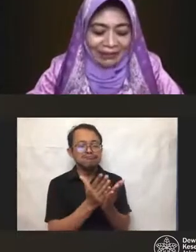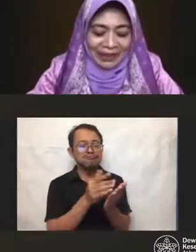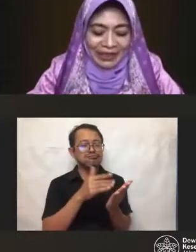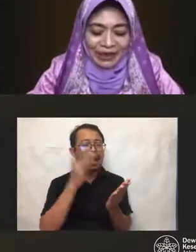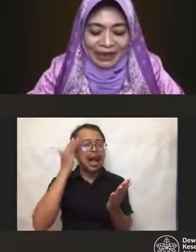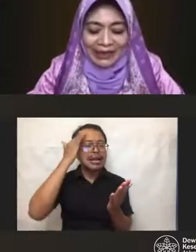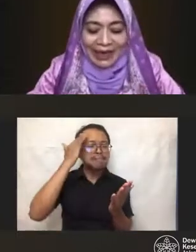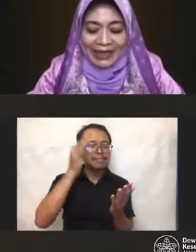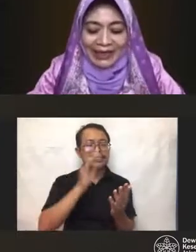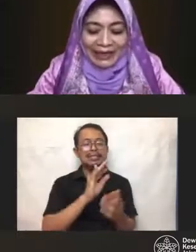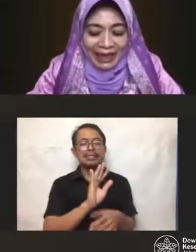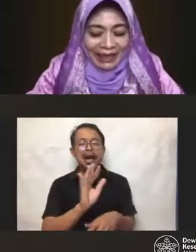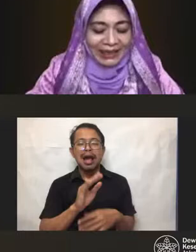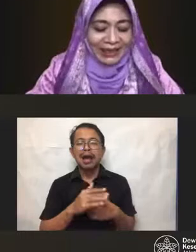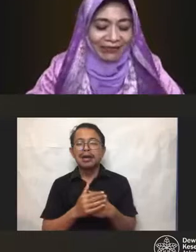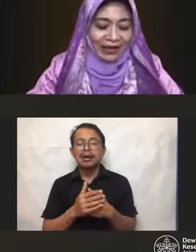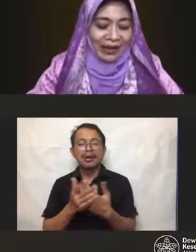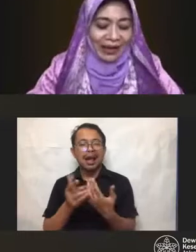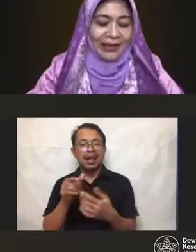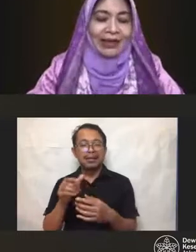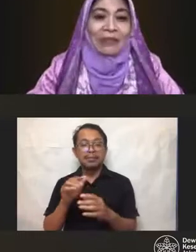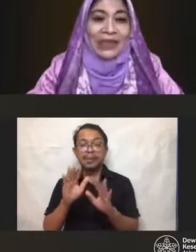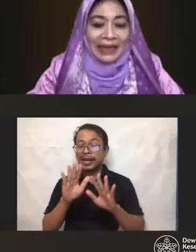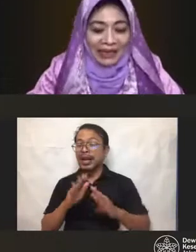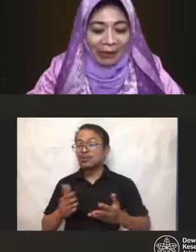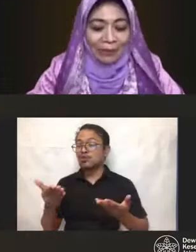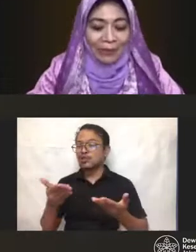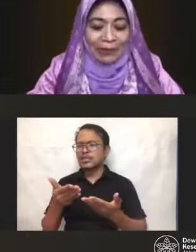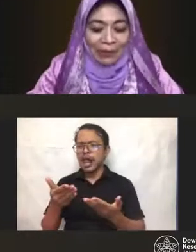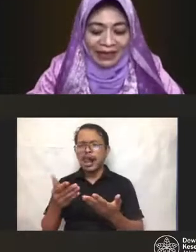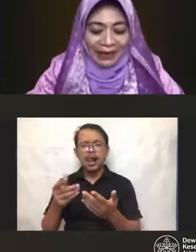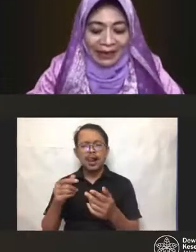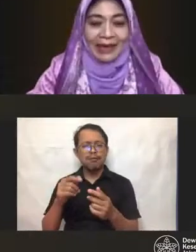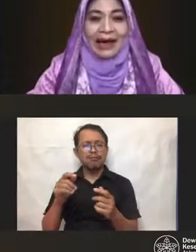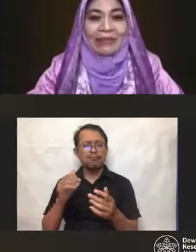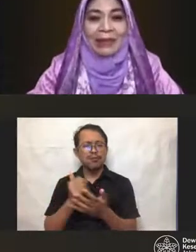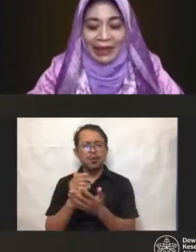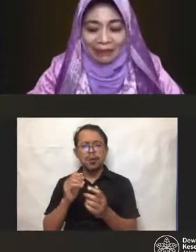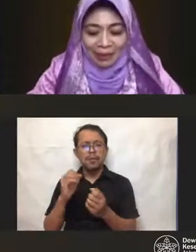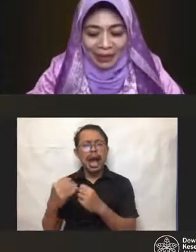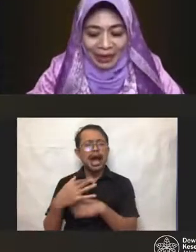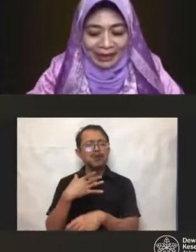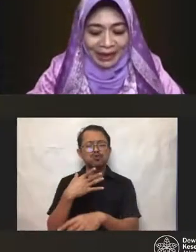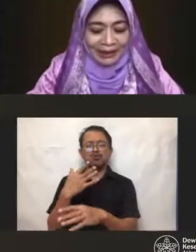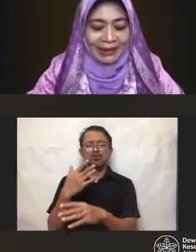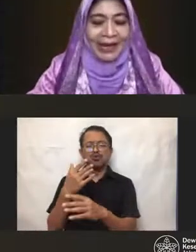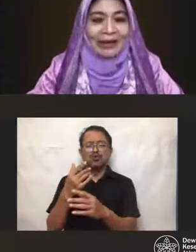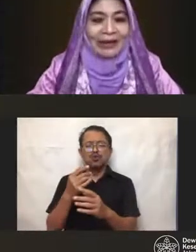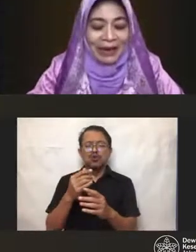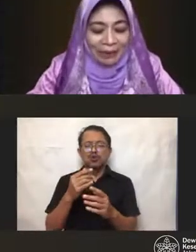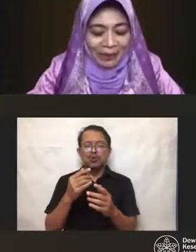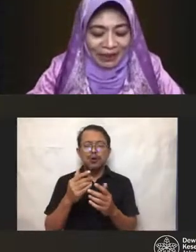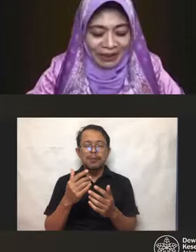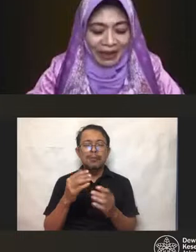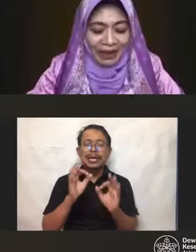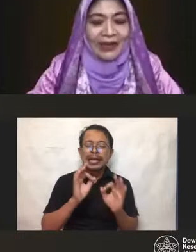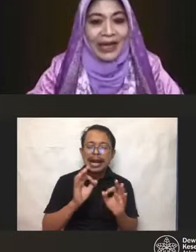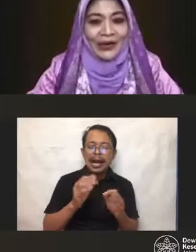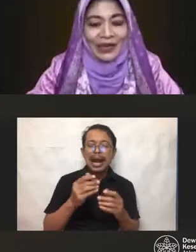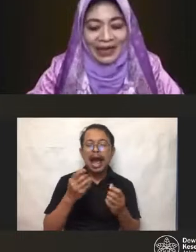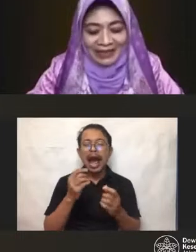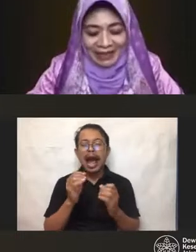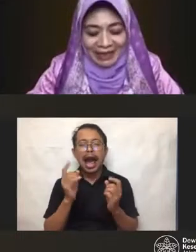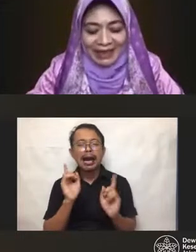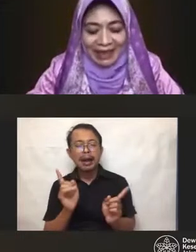Kehadiran media sosial telah dengan sangat signifikan menggantikan peran pendidikan agama dalam keluarga, lembaga pendidikan,